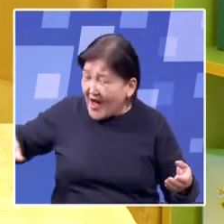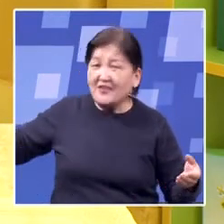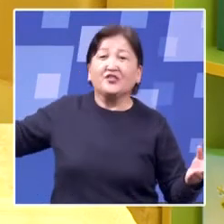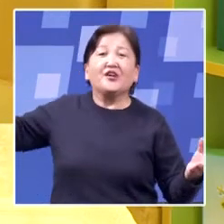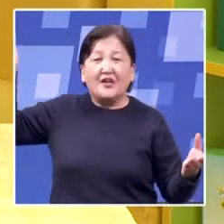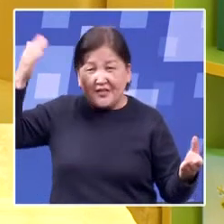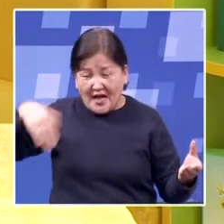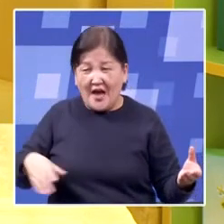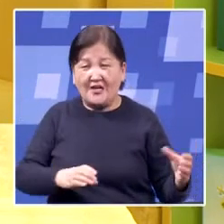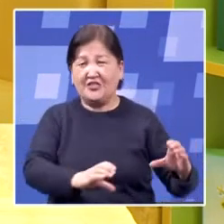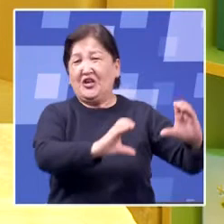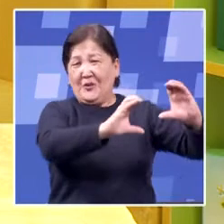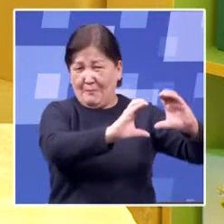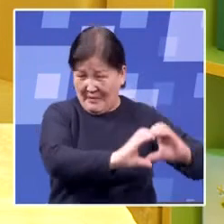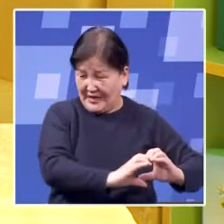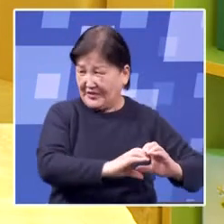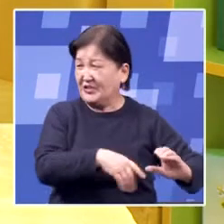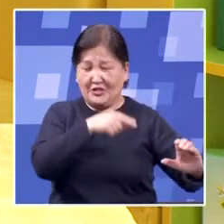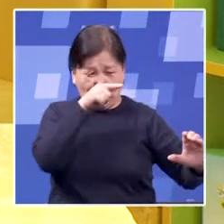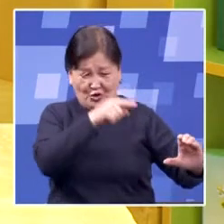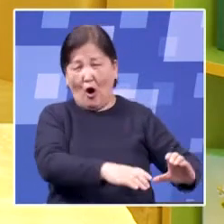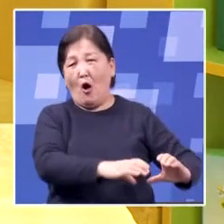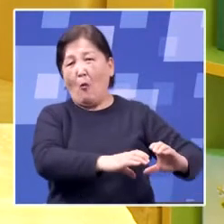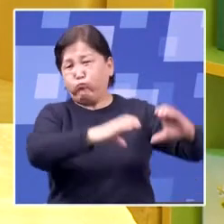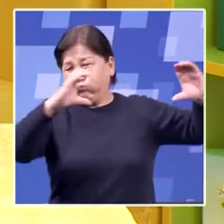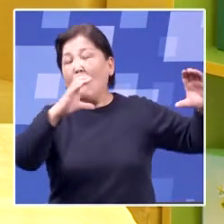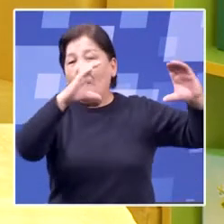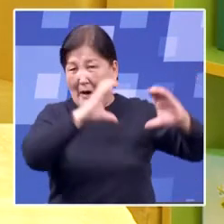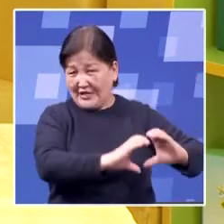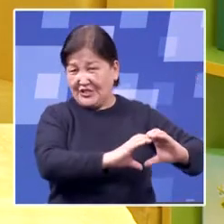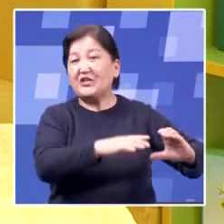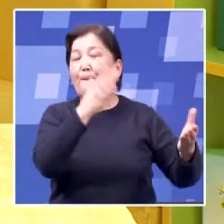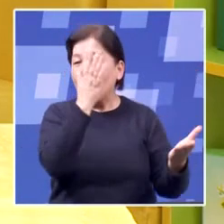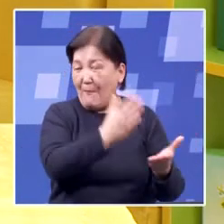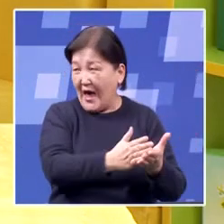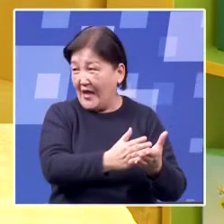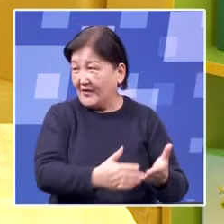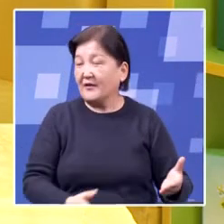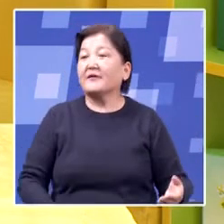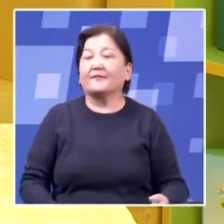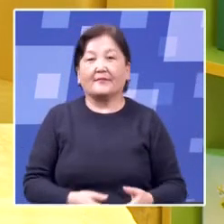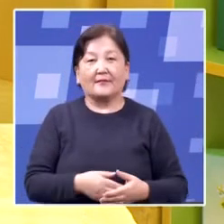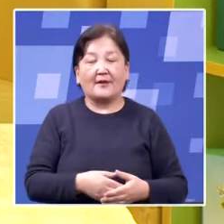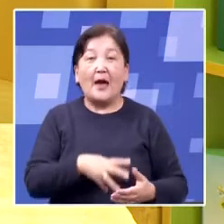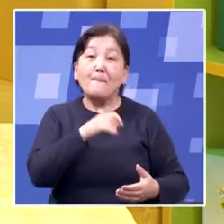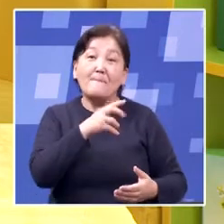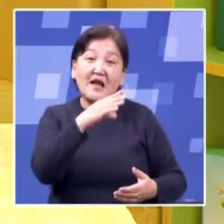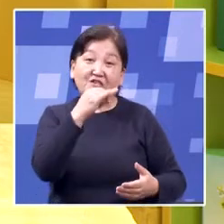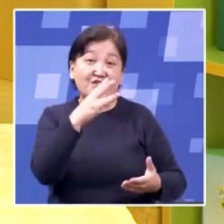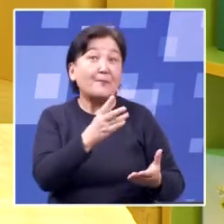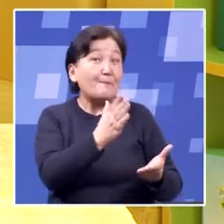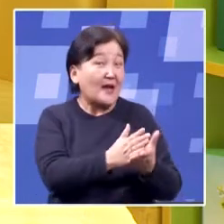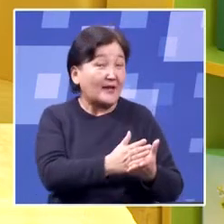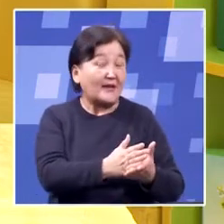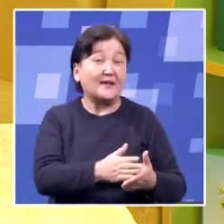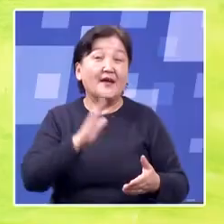Эмэгнээ эмэгнээ ношир ношир энд том манжин байна.